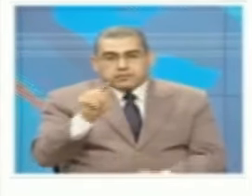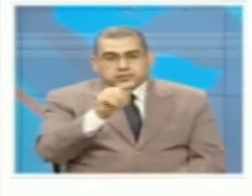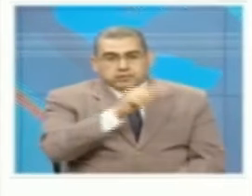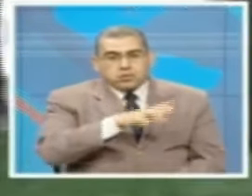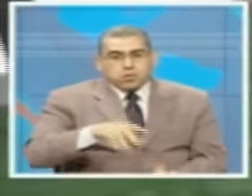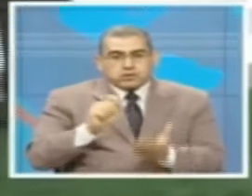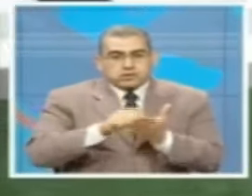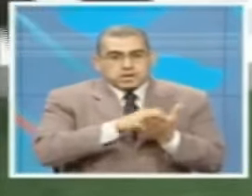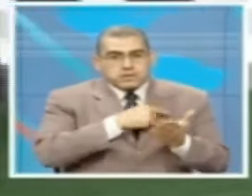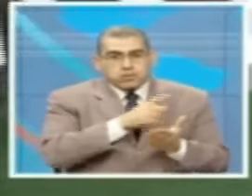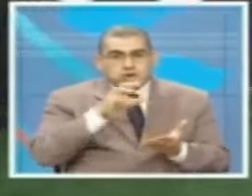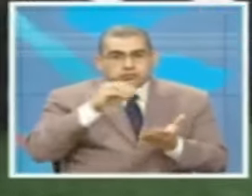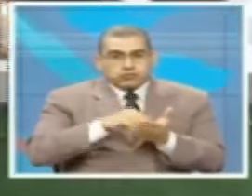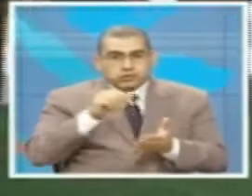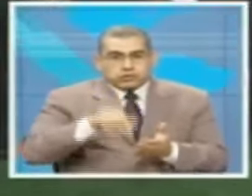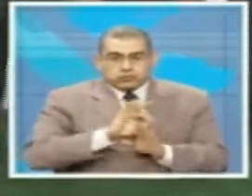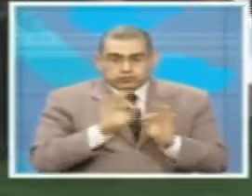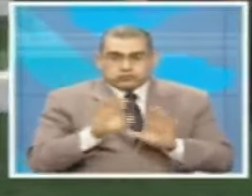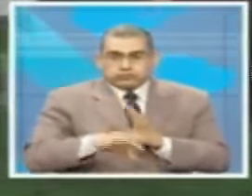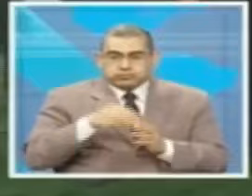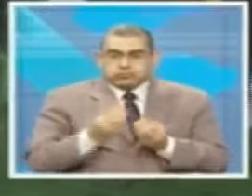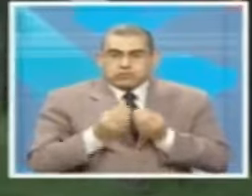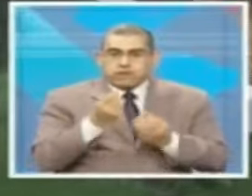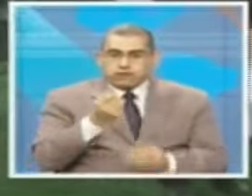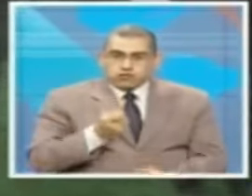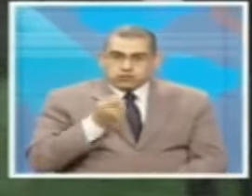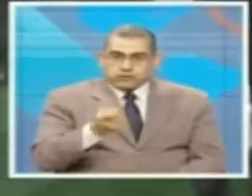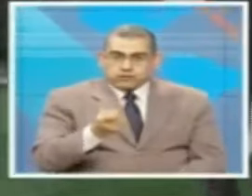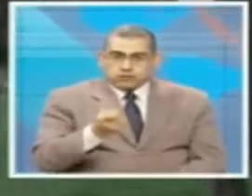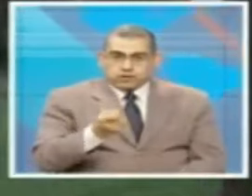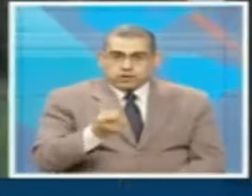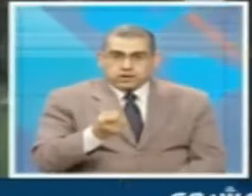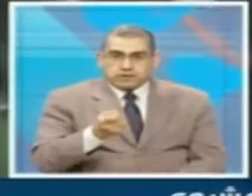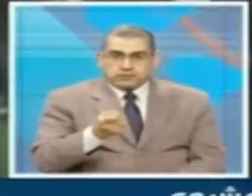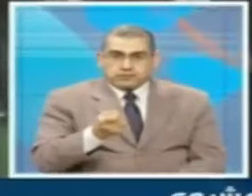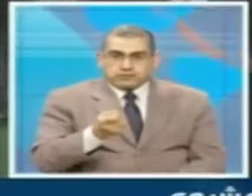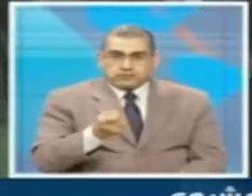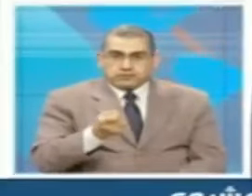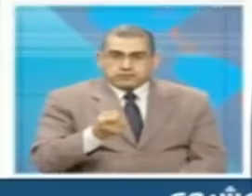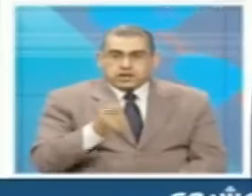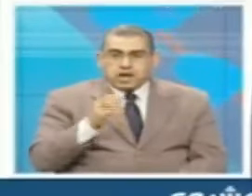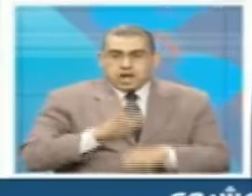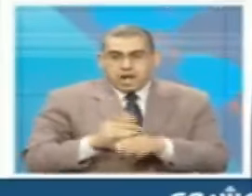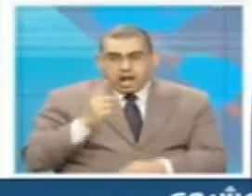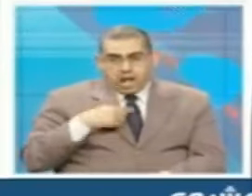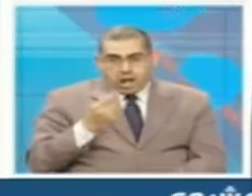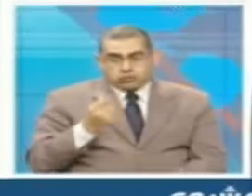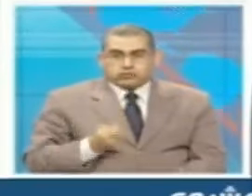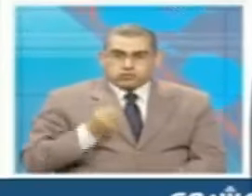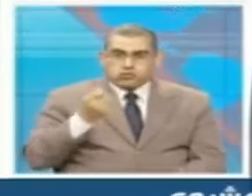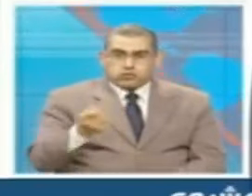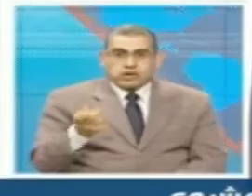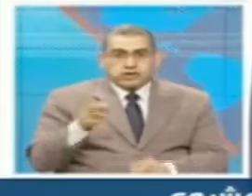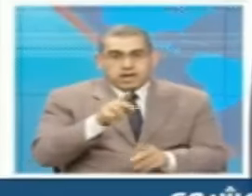دي. النهاردة بيتم تعويض ناس مادي زي ما هم طلبوا، وبنعوض